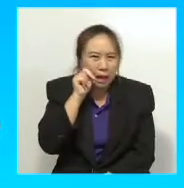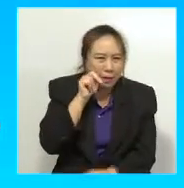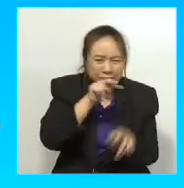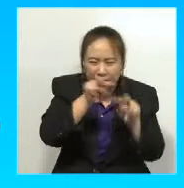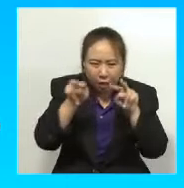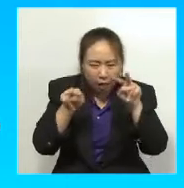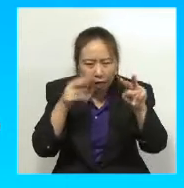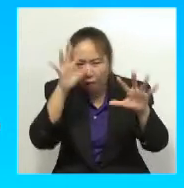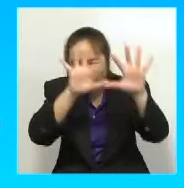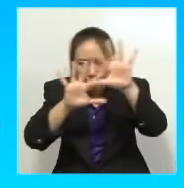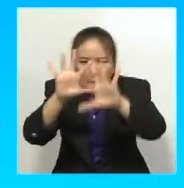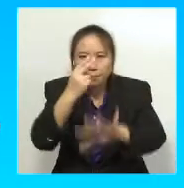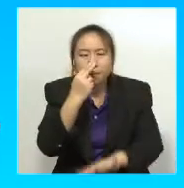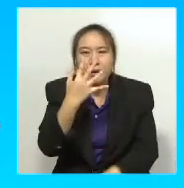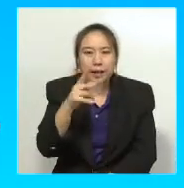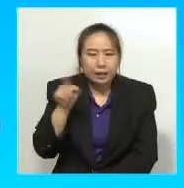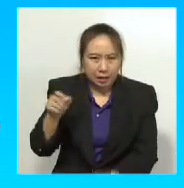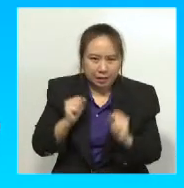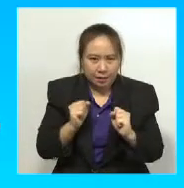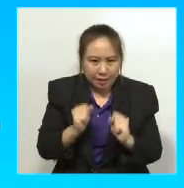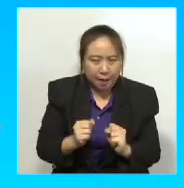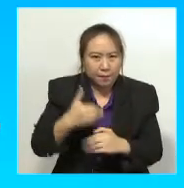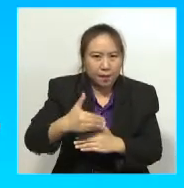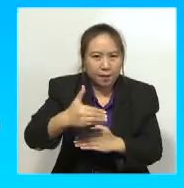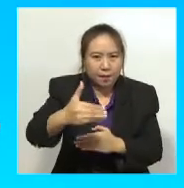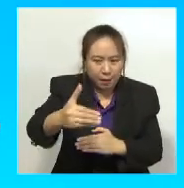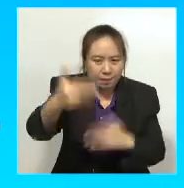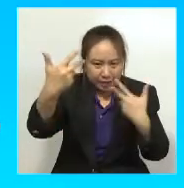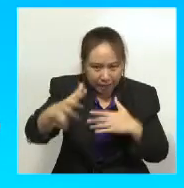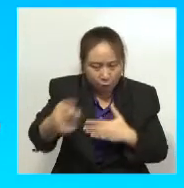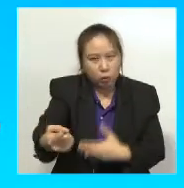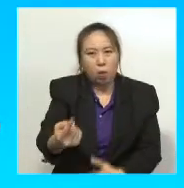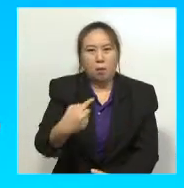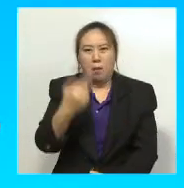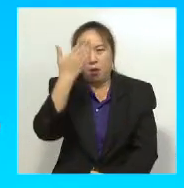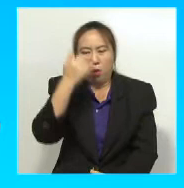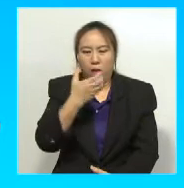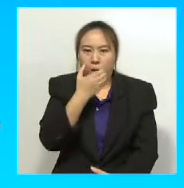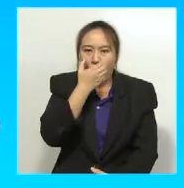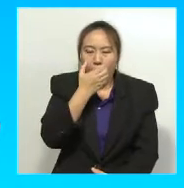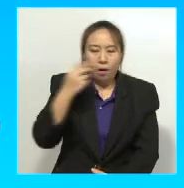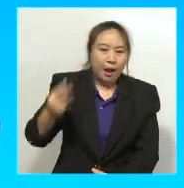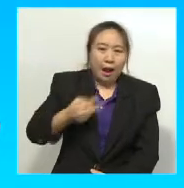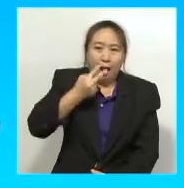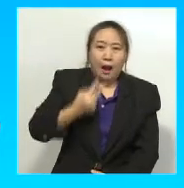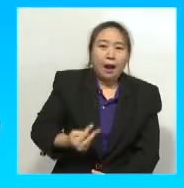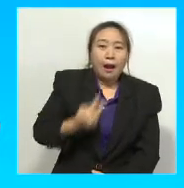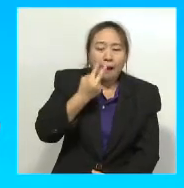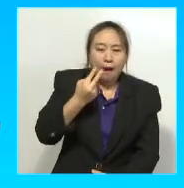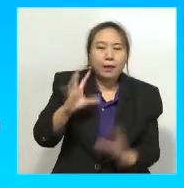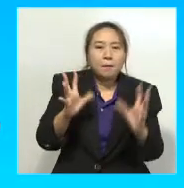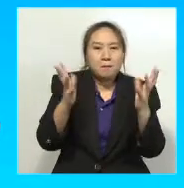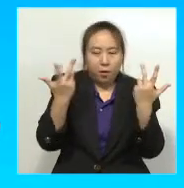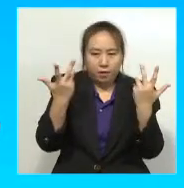ล้วก็เขาก็พยายามที่จะไปเป็นระยะแล้วมันก็ต้องกลับมาเพราะแทงน้ำอาการจะหมดแล้วเขาก็มาร์กไว้เ